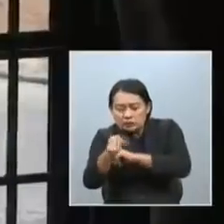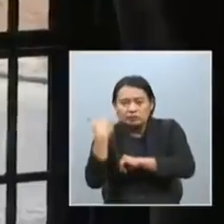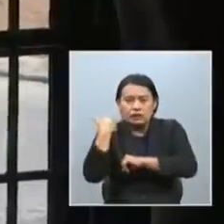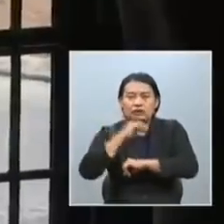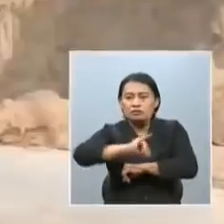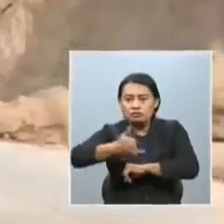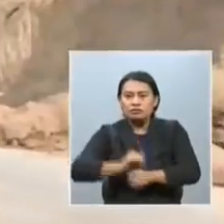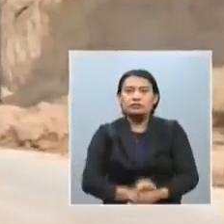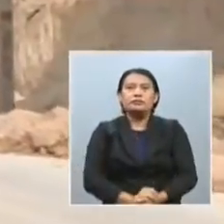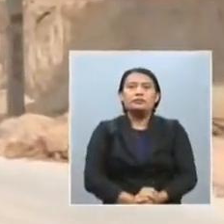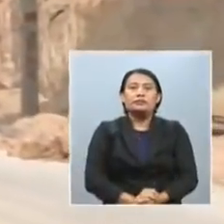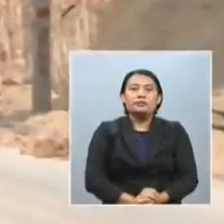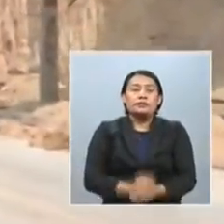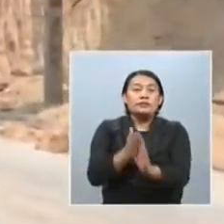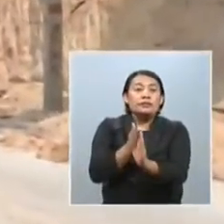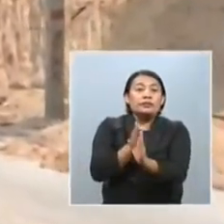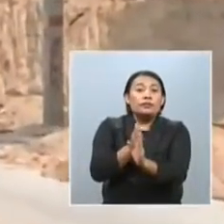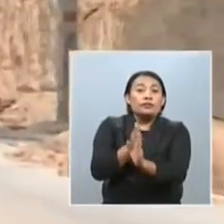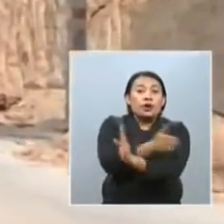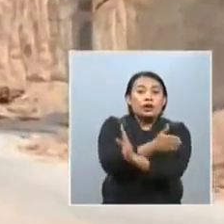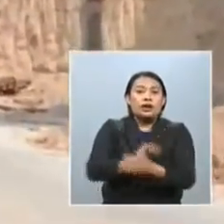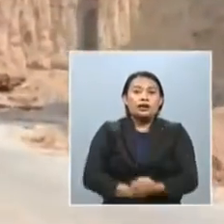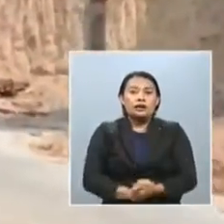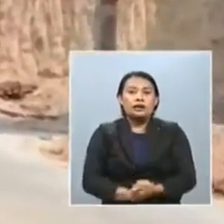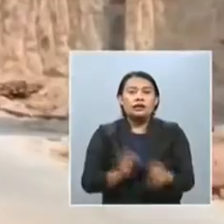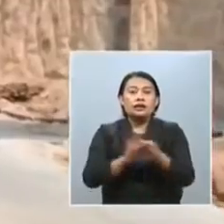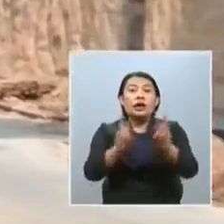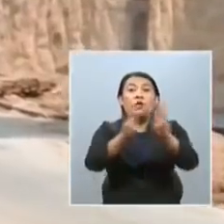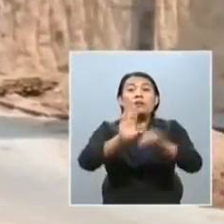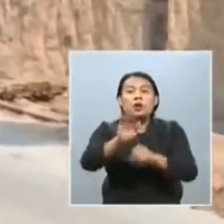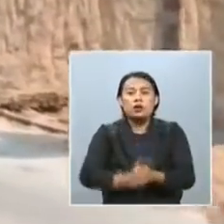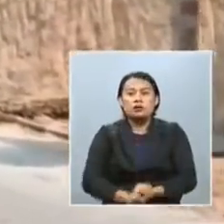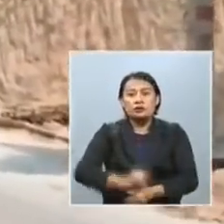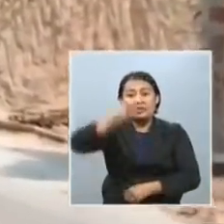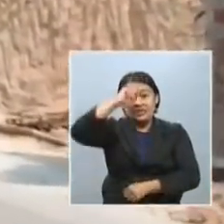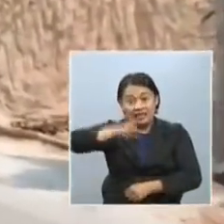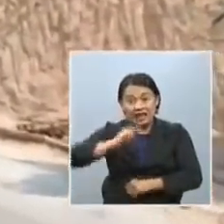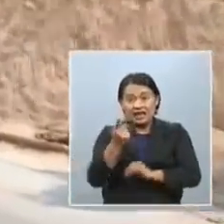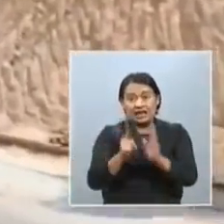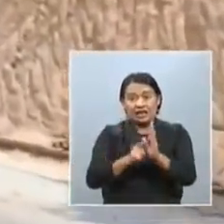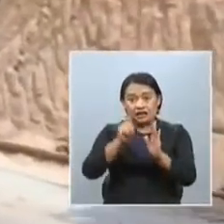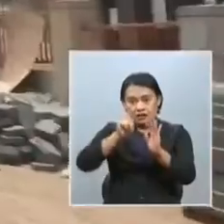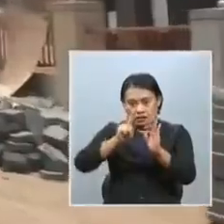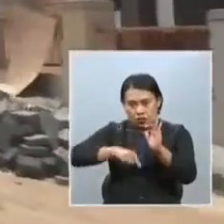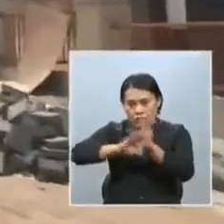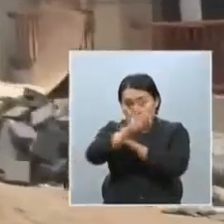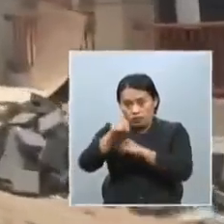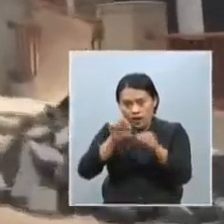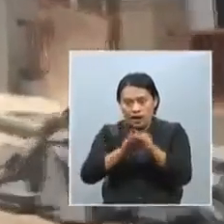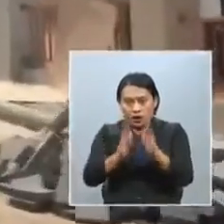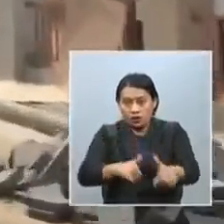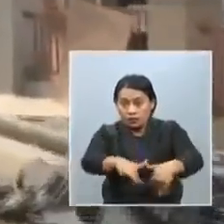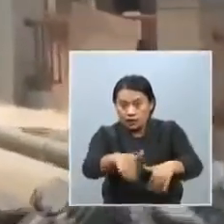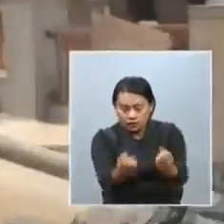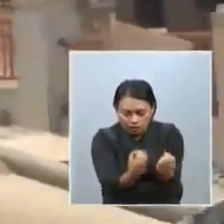ทีนี้ก่อนหน้านี้ค่ะก็ทางเพจของไทยคู่ฟ้าของรัฐบาลก็มีการเปิดให้ประชาชนไปลงแสดงความคิดเห็นถ้า